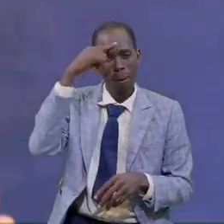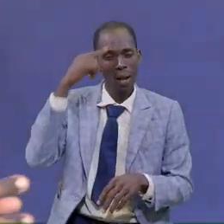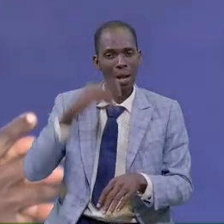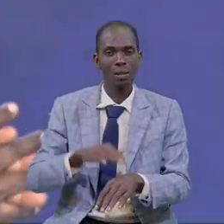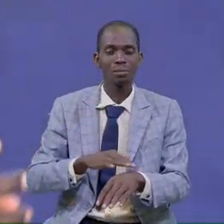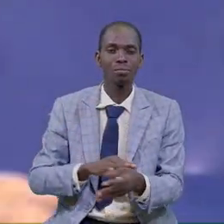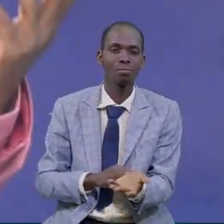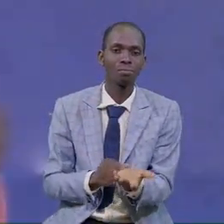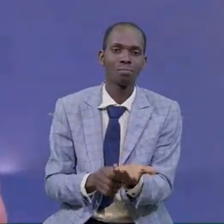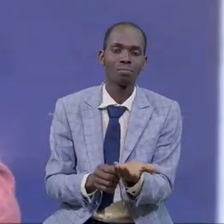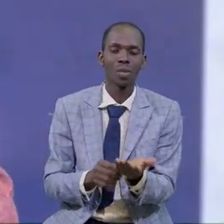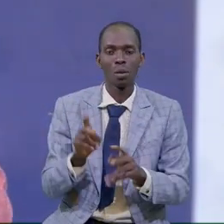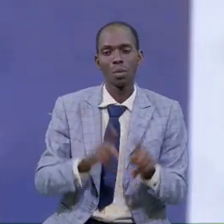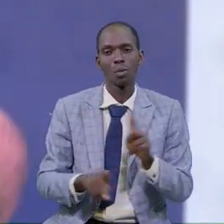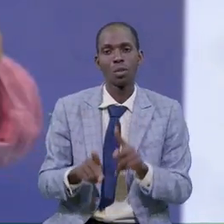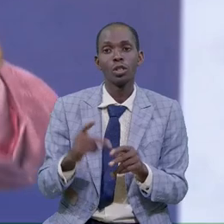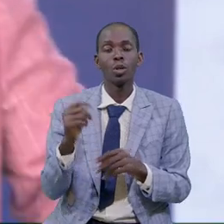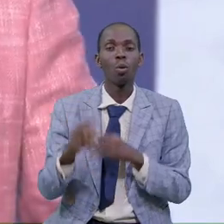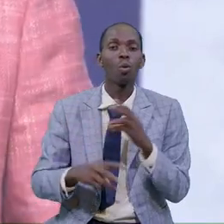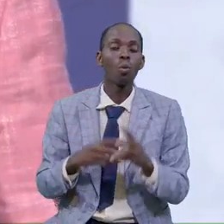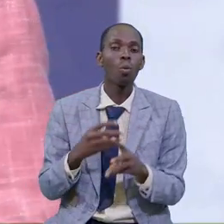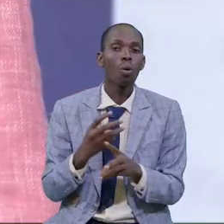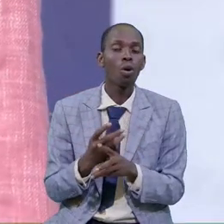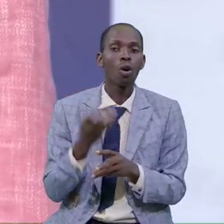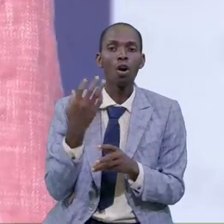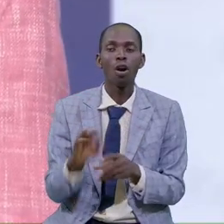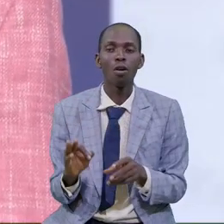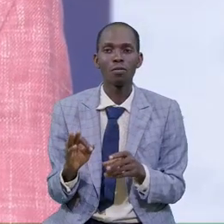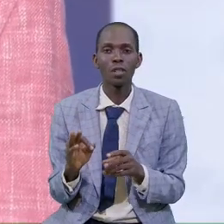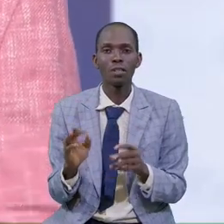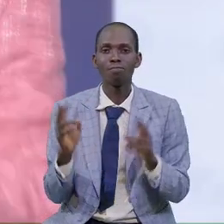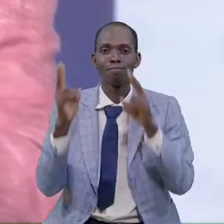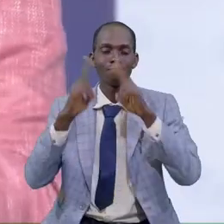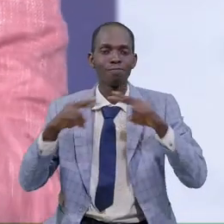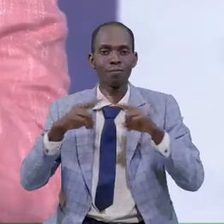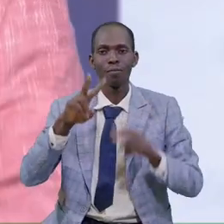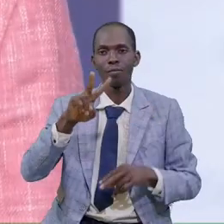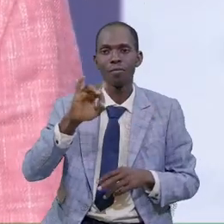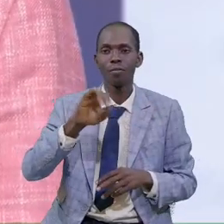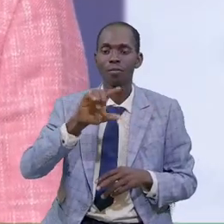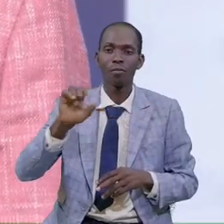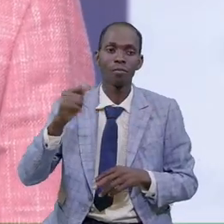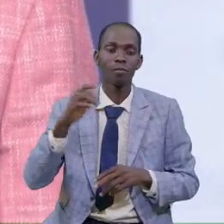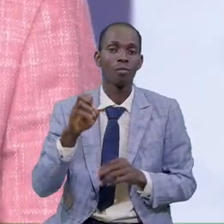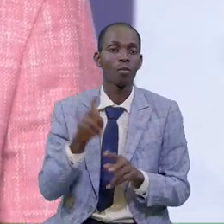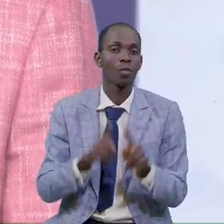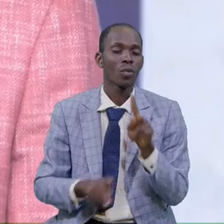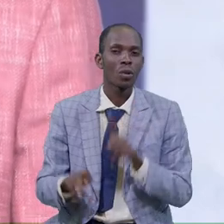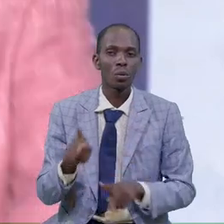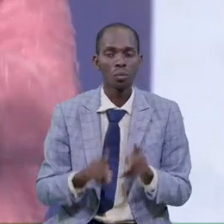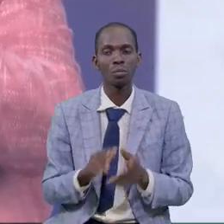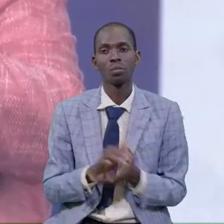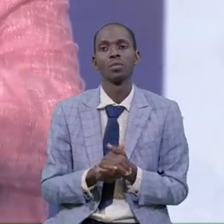des villageois d'où je viens. Je dois changer premièrement le monde en